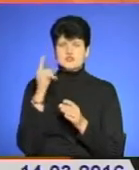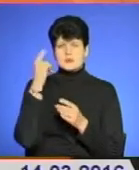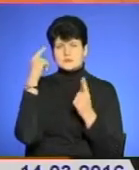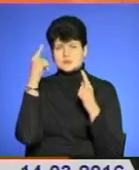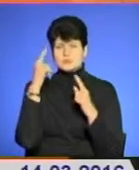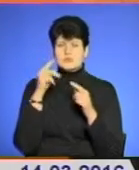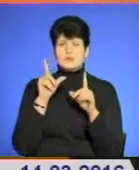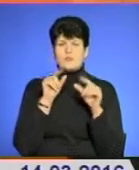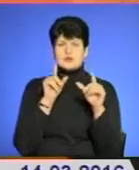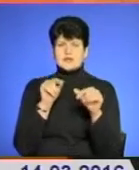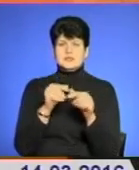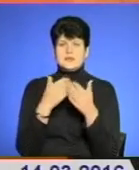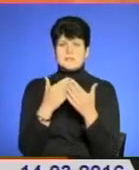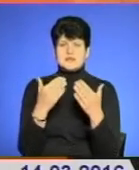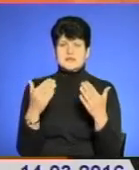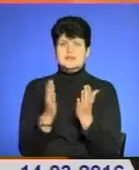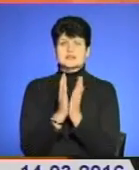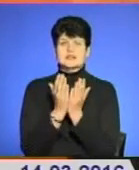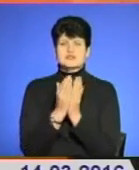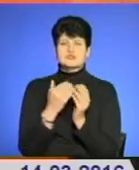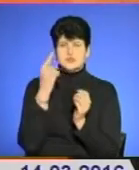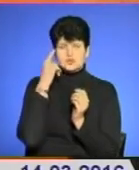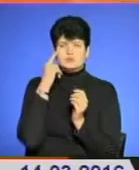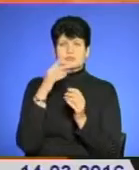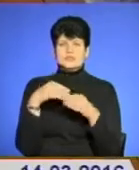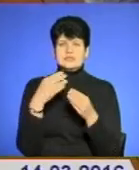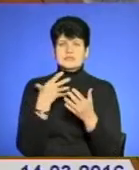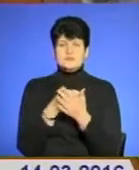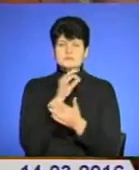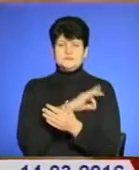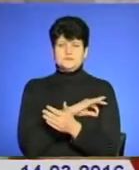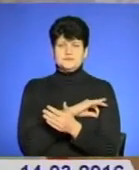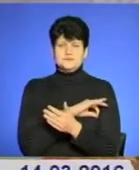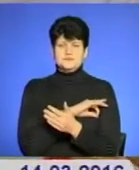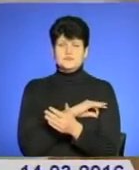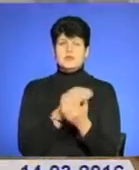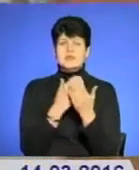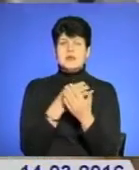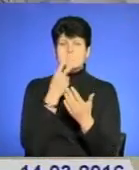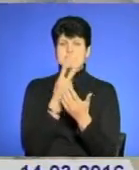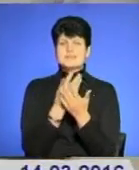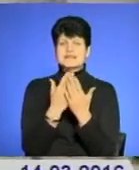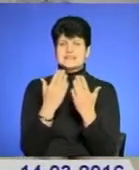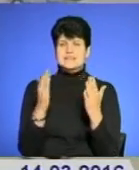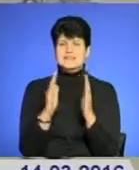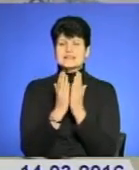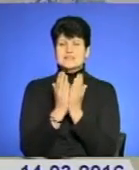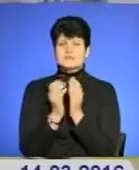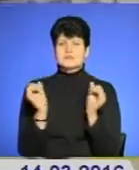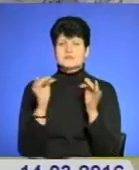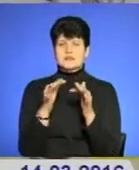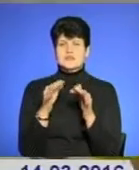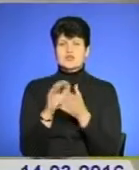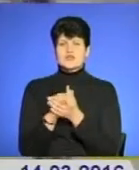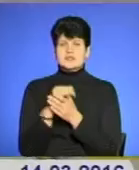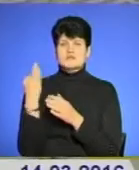презентації, поїздки з книжкою, я думаю, воно принесе свої плоди. На репрезентації книжки в обласній філармонії зібралося товариство